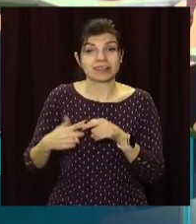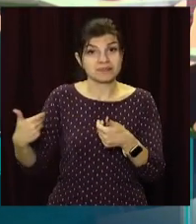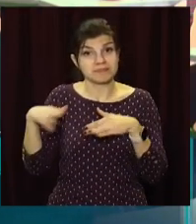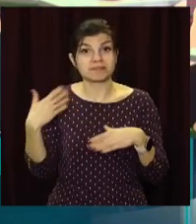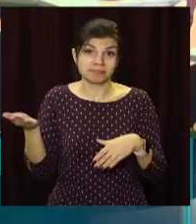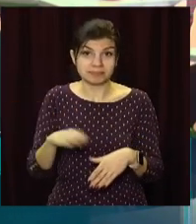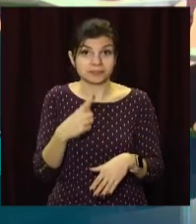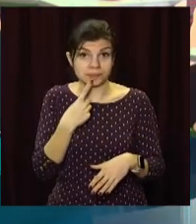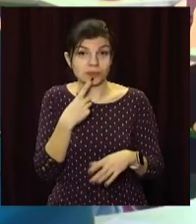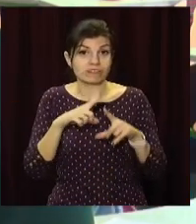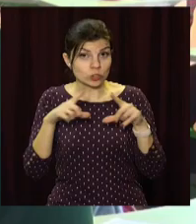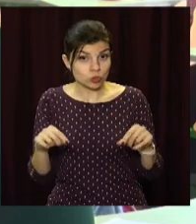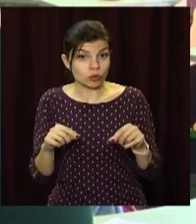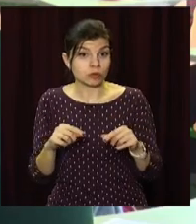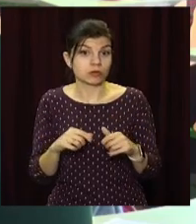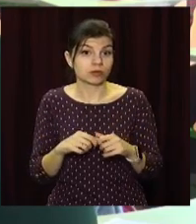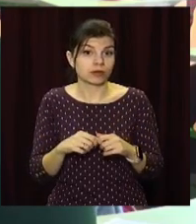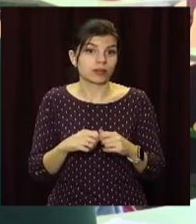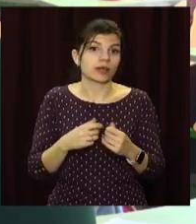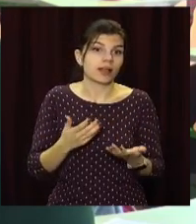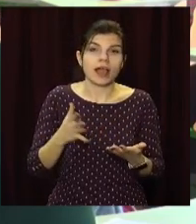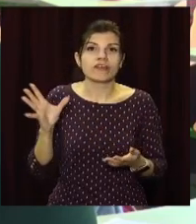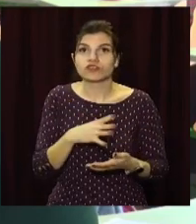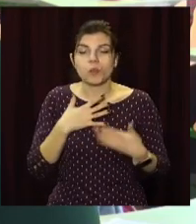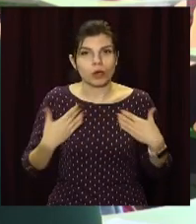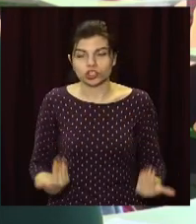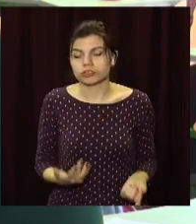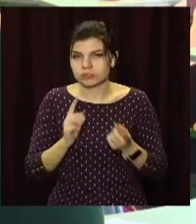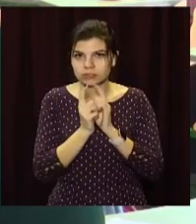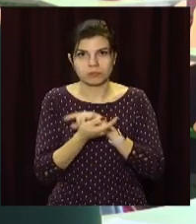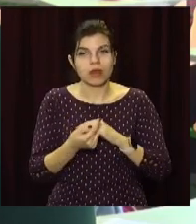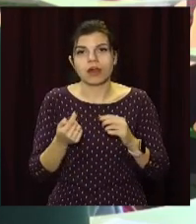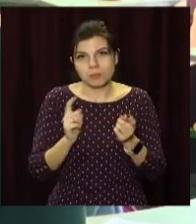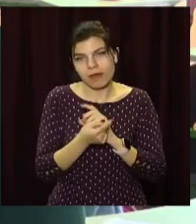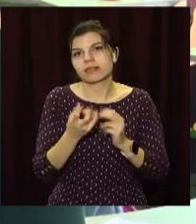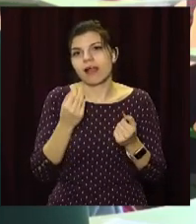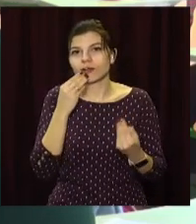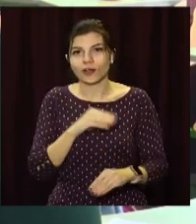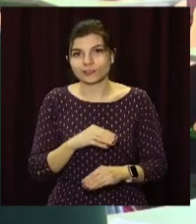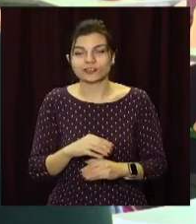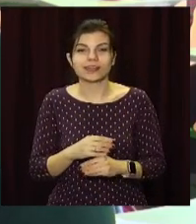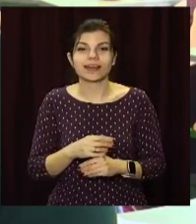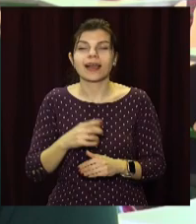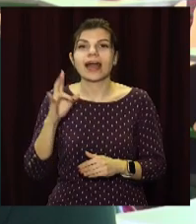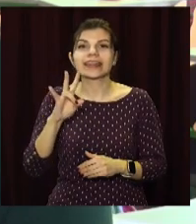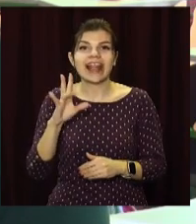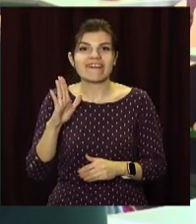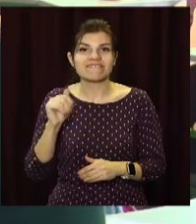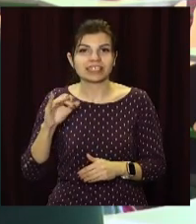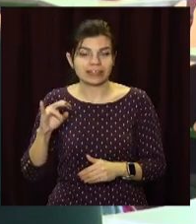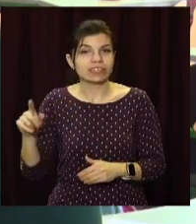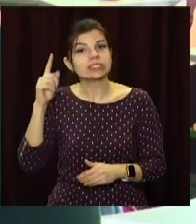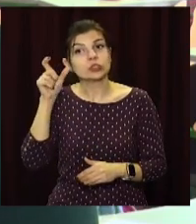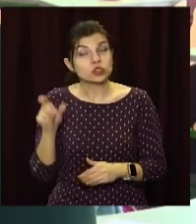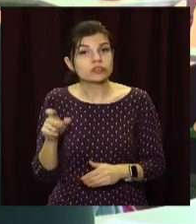мені працювати у школі, все моє життя змінилося, змінилося найкраще. Наталія Васильівна – людина, яка